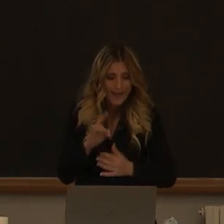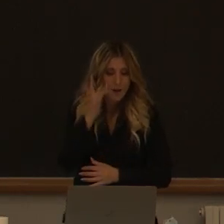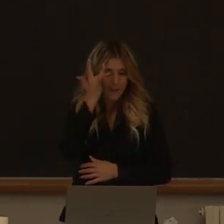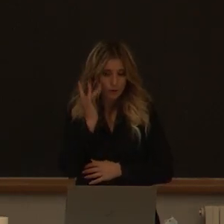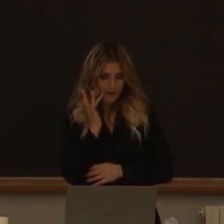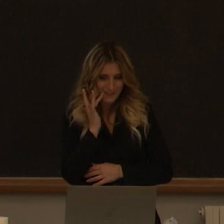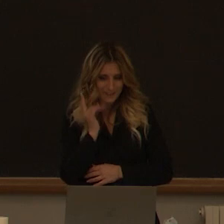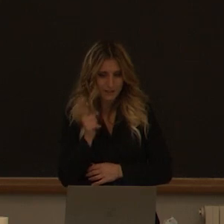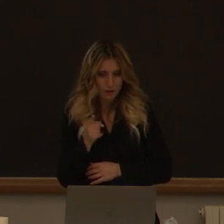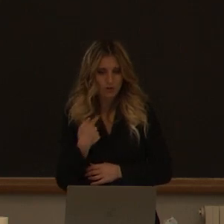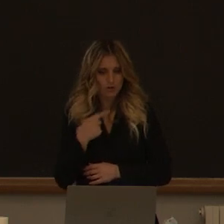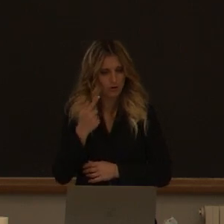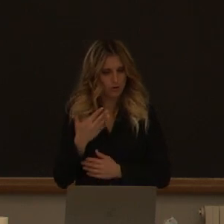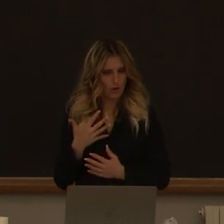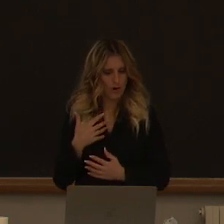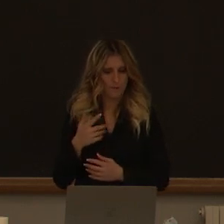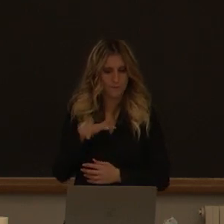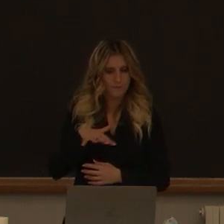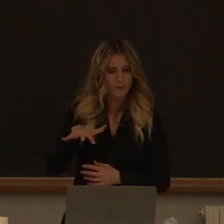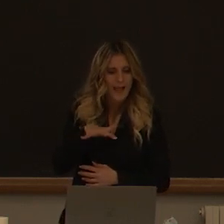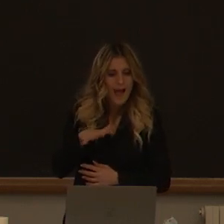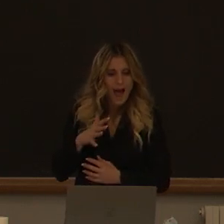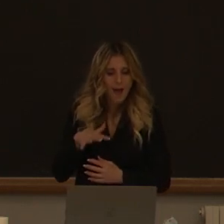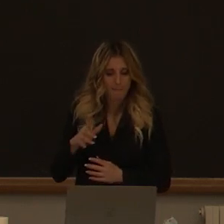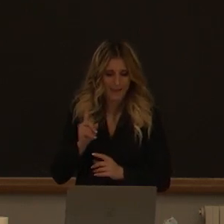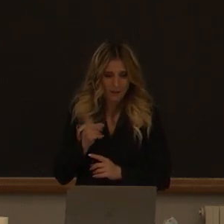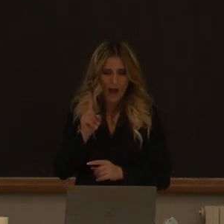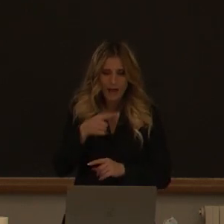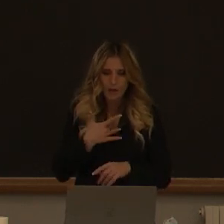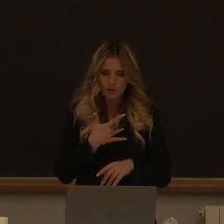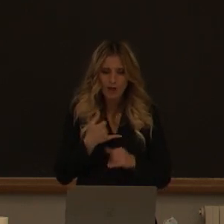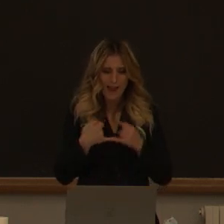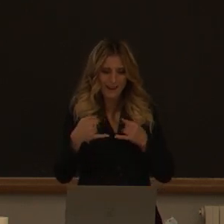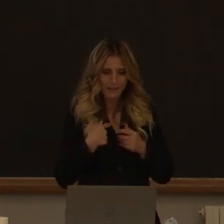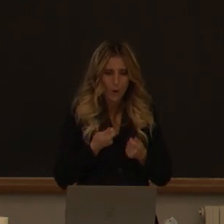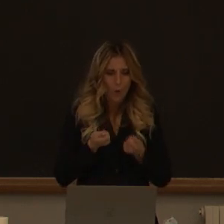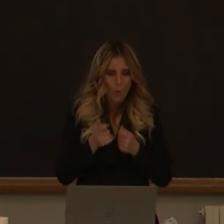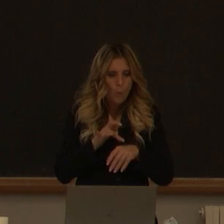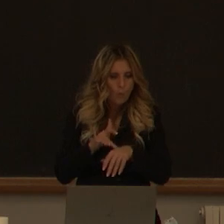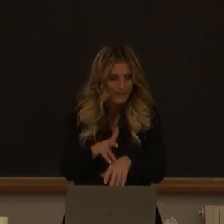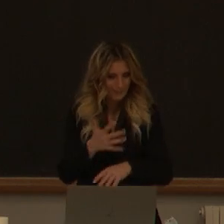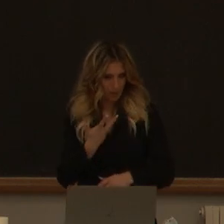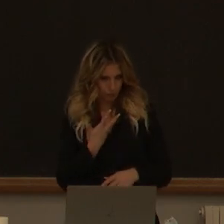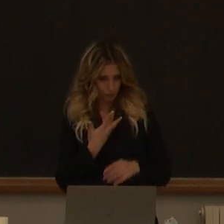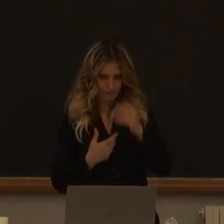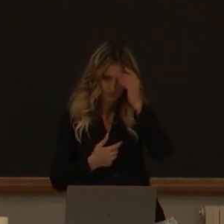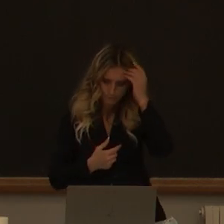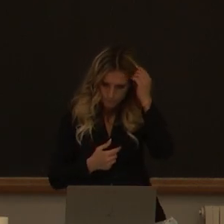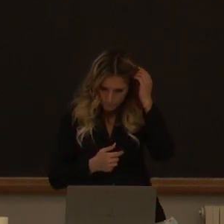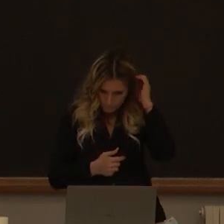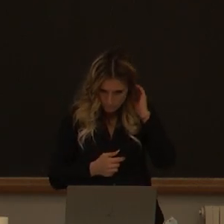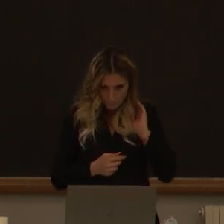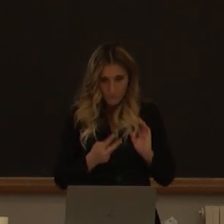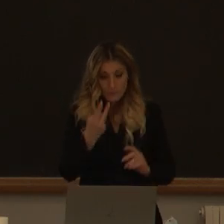rischio dell'impatto antropico, suggerendo anche delle linee guida per la loro mitigazione. Purtroppo, come vedremo in tutte queste,